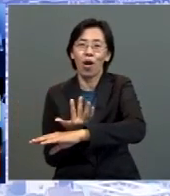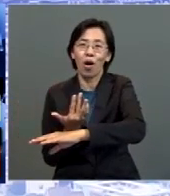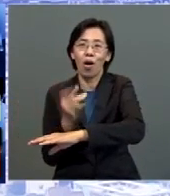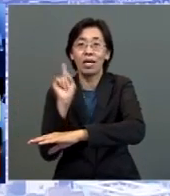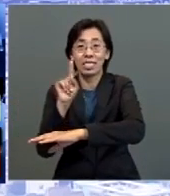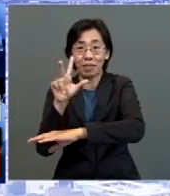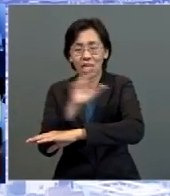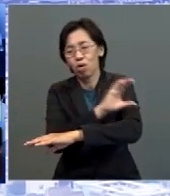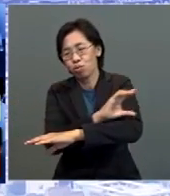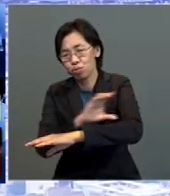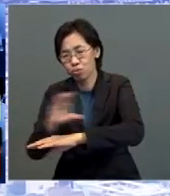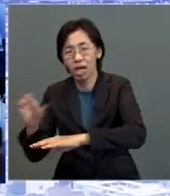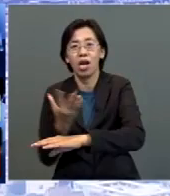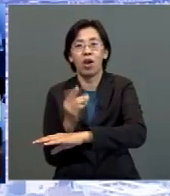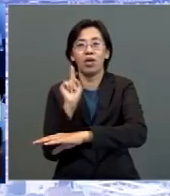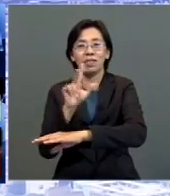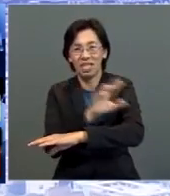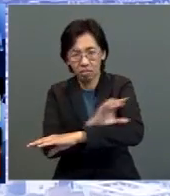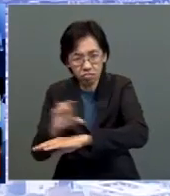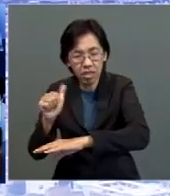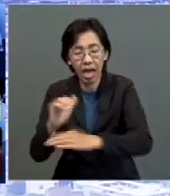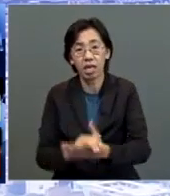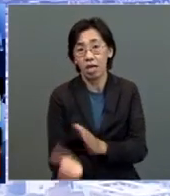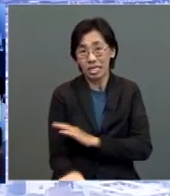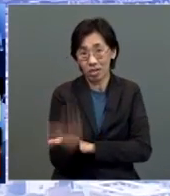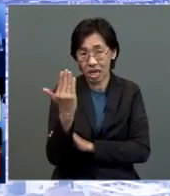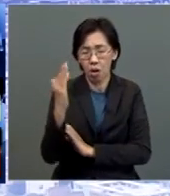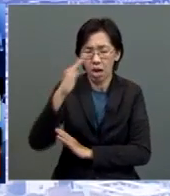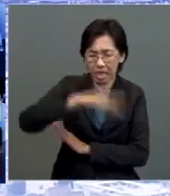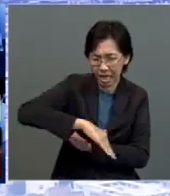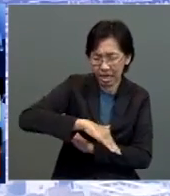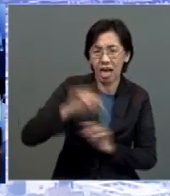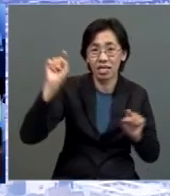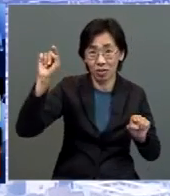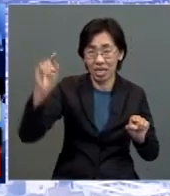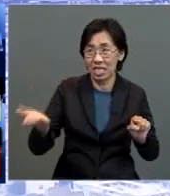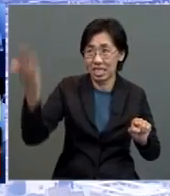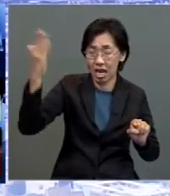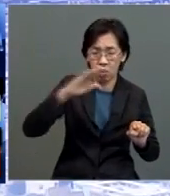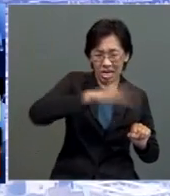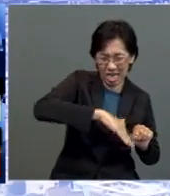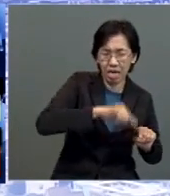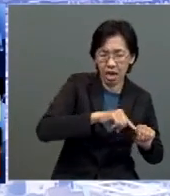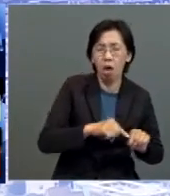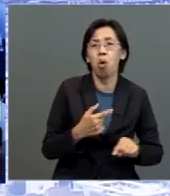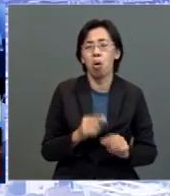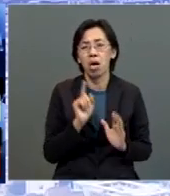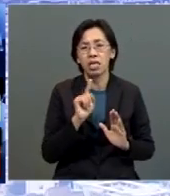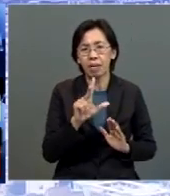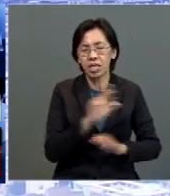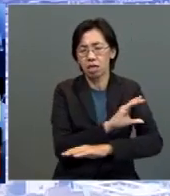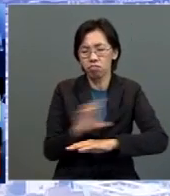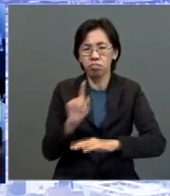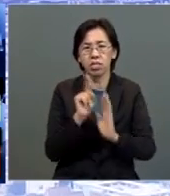ายในเวลาโดยเฉพาะยิ่งช่วงเวลาเช้าด่วนเช้าบ่ายเช้าเย็นนะครับที่เป็นช่วงเวลาเร่งด่วนของการเดินทางนั้นก็จะปรับขบ